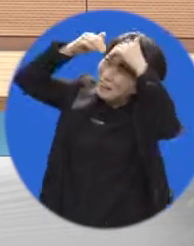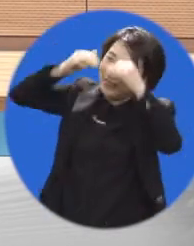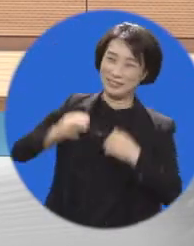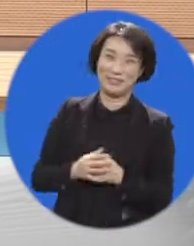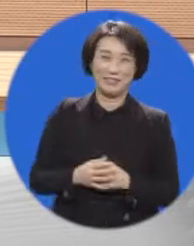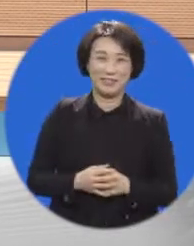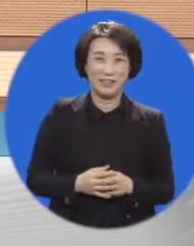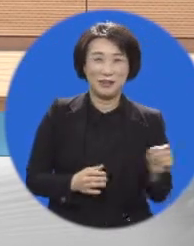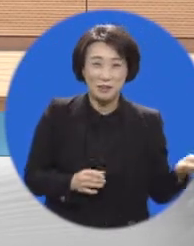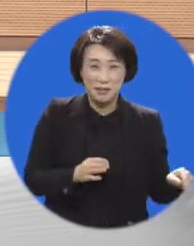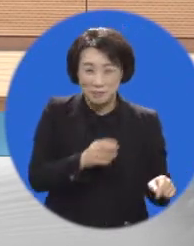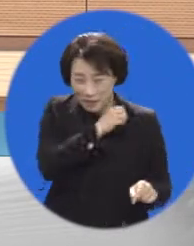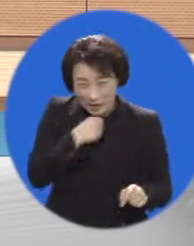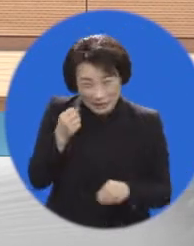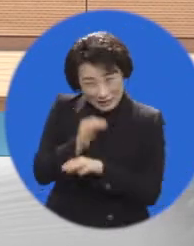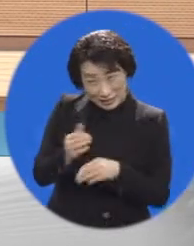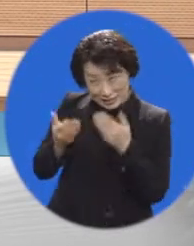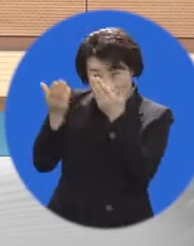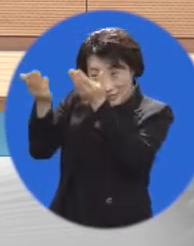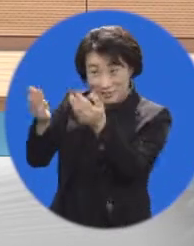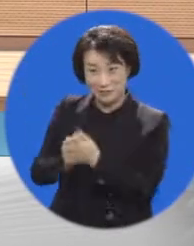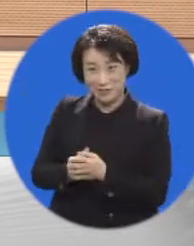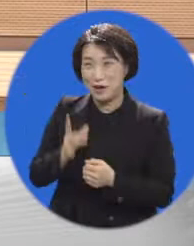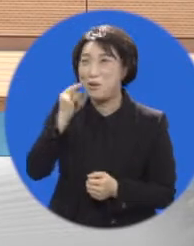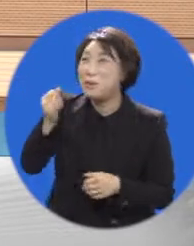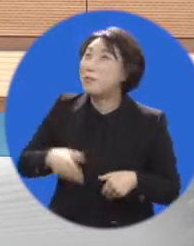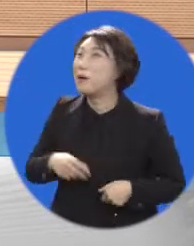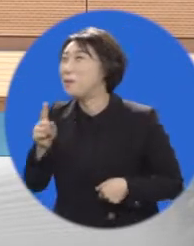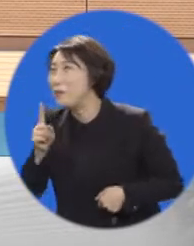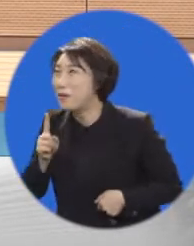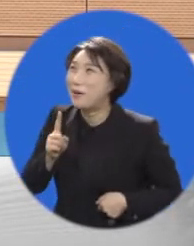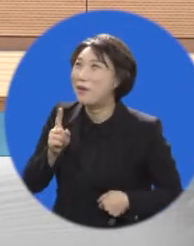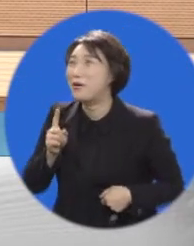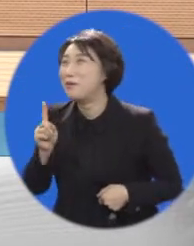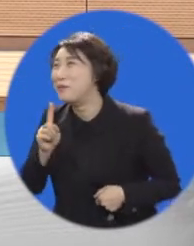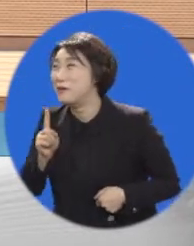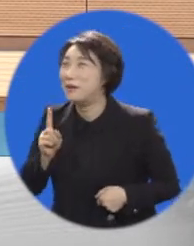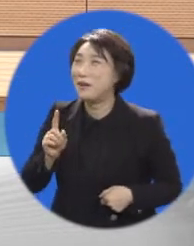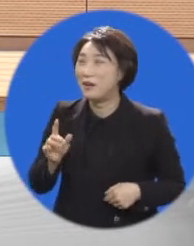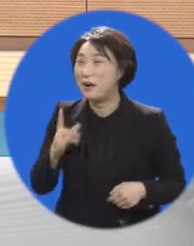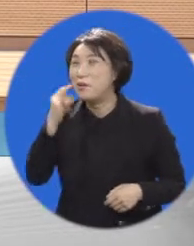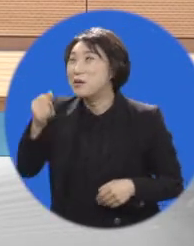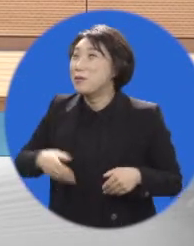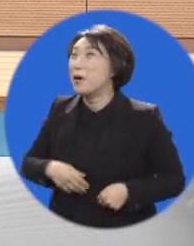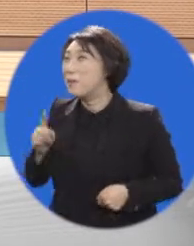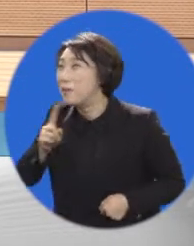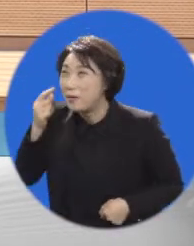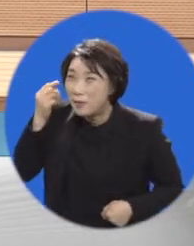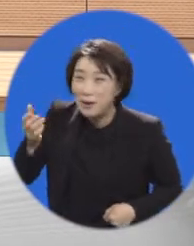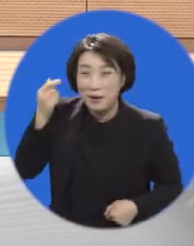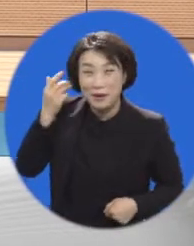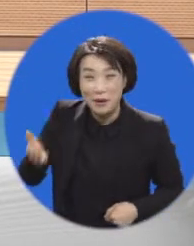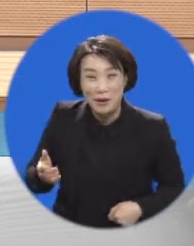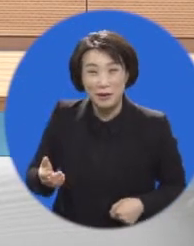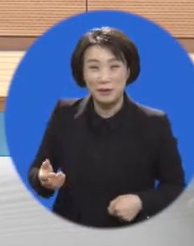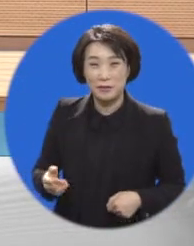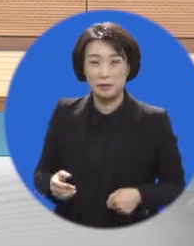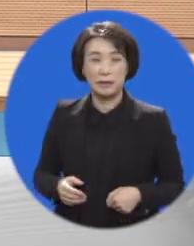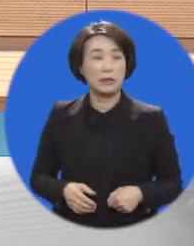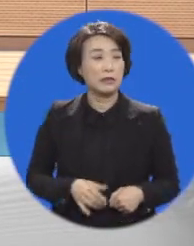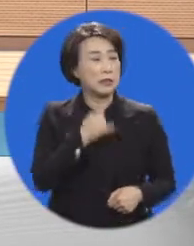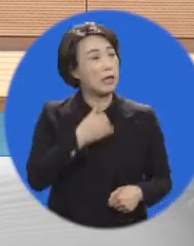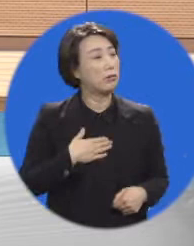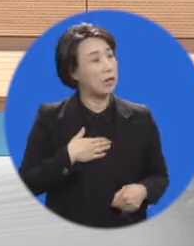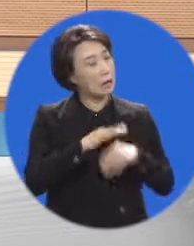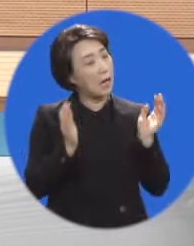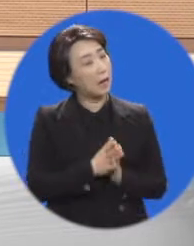응? 그리고 맛있는 것도 사다 드리고 어머니 필요한 거 뭐 있으세요? 어머니 필요한 거 뭐 있으세요? 뭐 있다고 어떻게